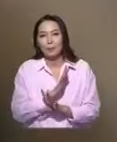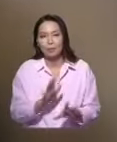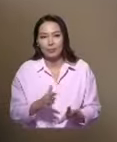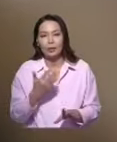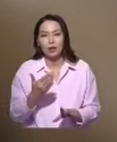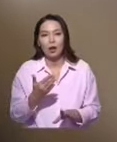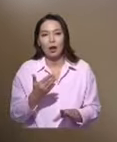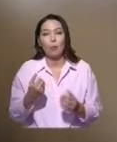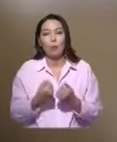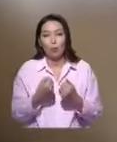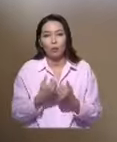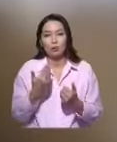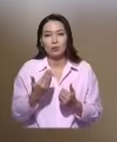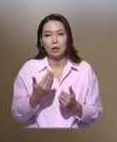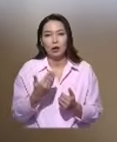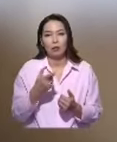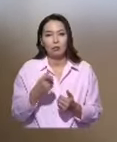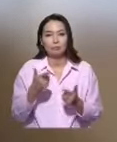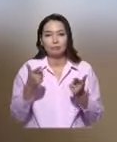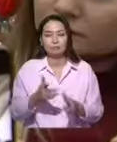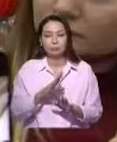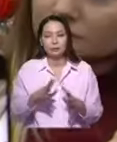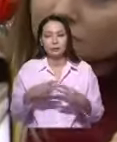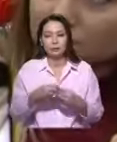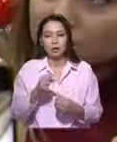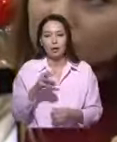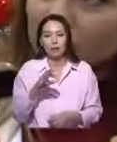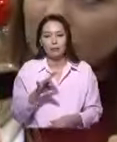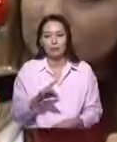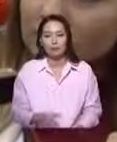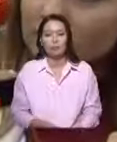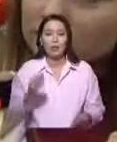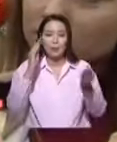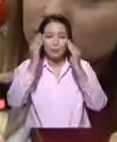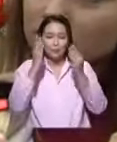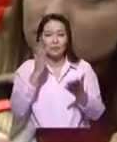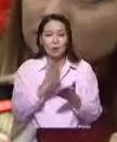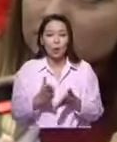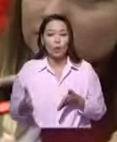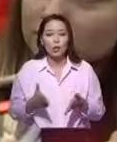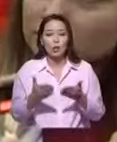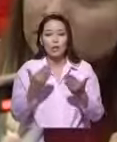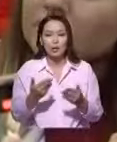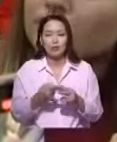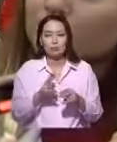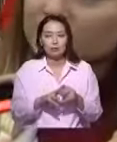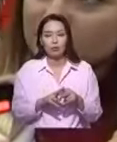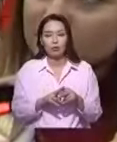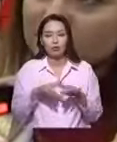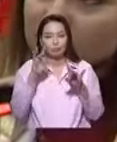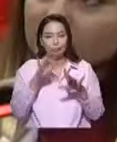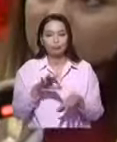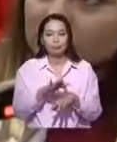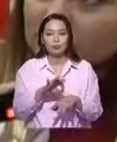Жаксылыков опроверг доводы семьи Амира. Менингит. Причем скоротечная форма.